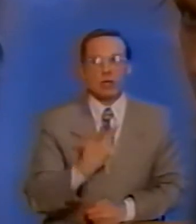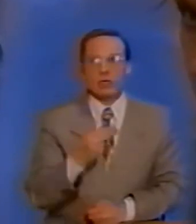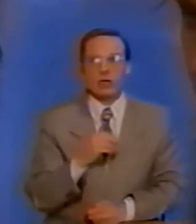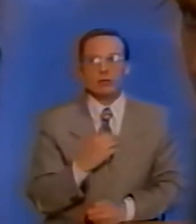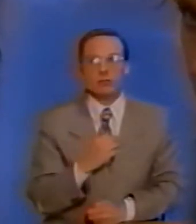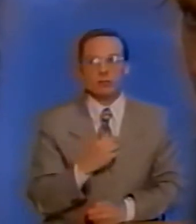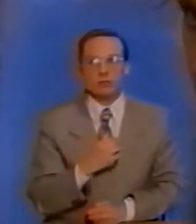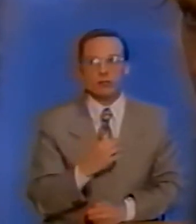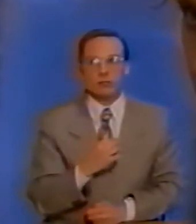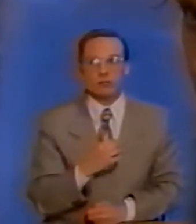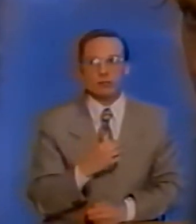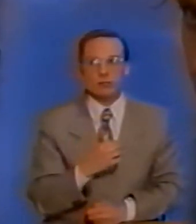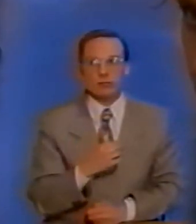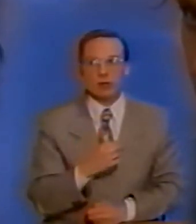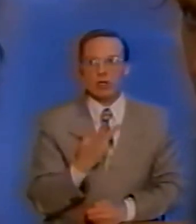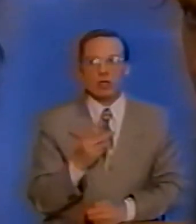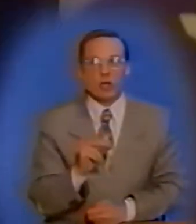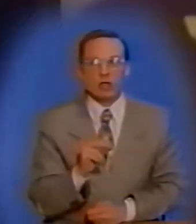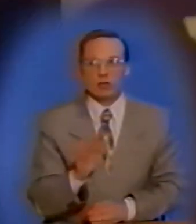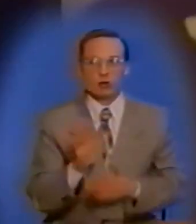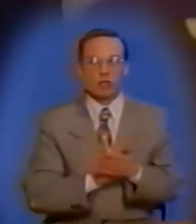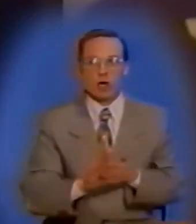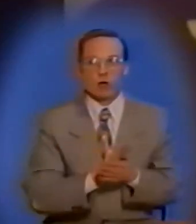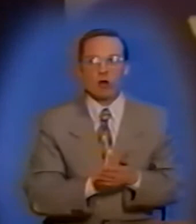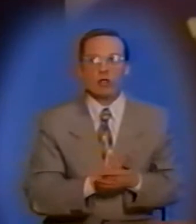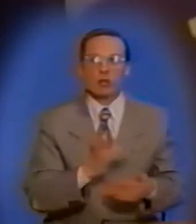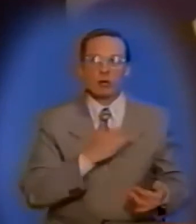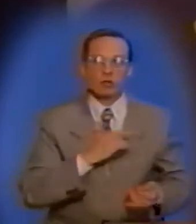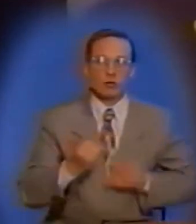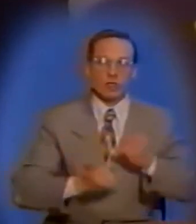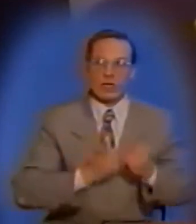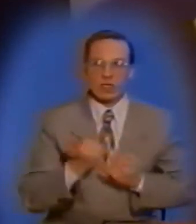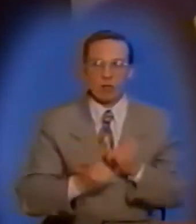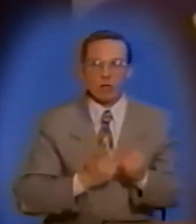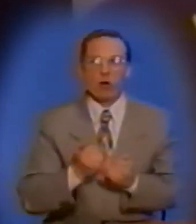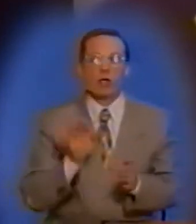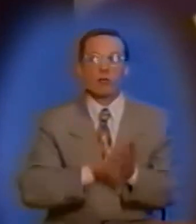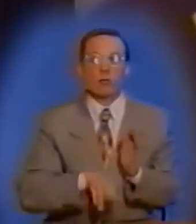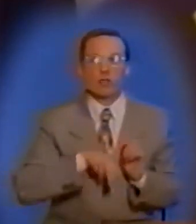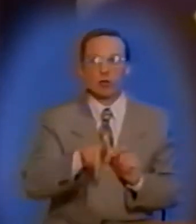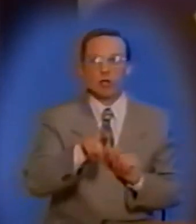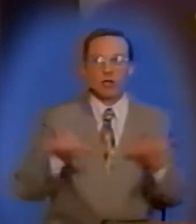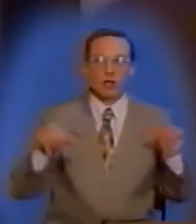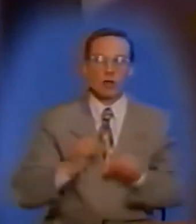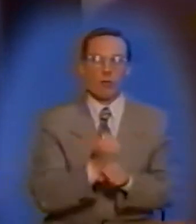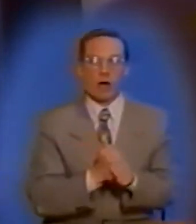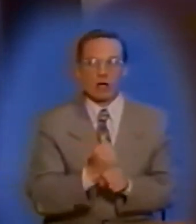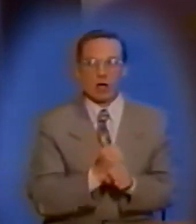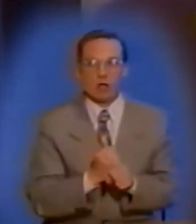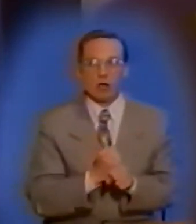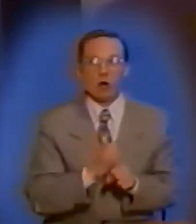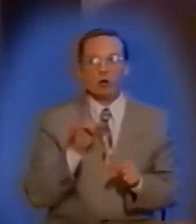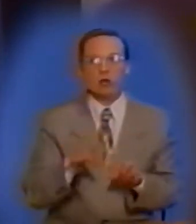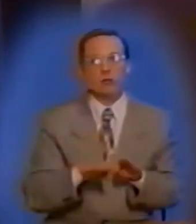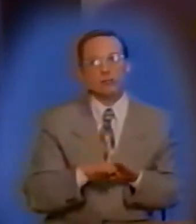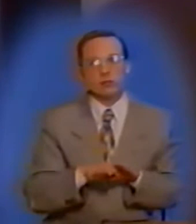nesvarbos, nes aš nesu kuo nesimyliu. Kad paprasčiausiai, vat, nueini į tą barą ar kažko, ten, o naujas kadras